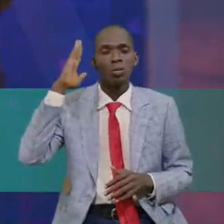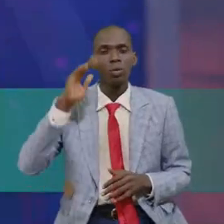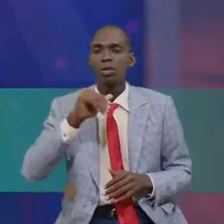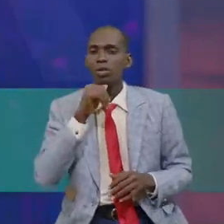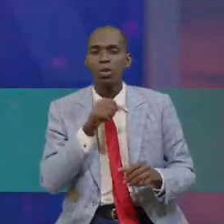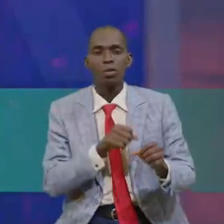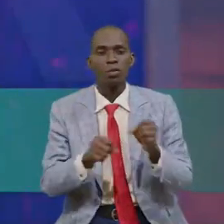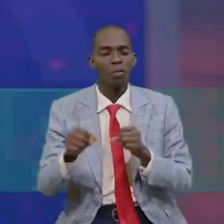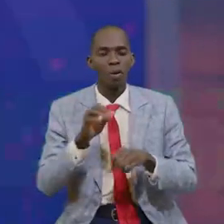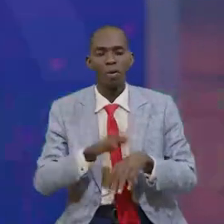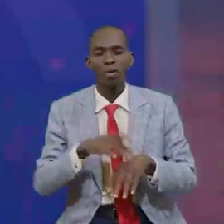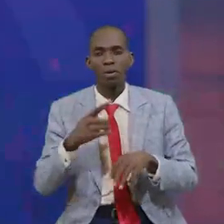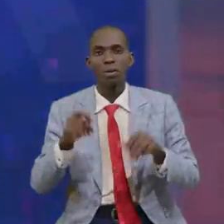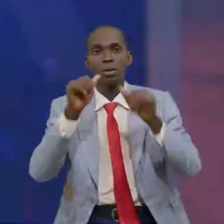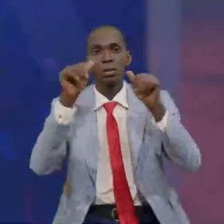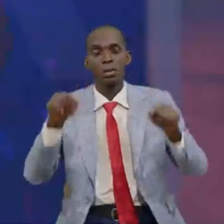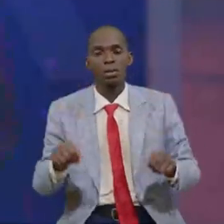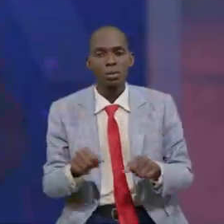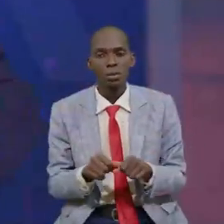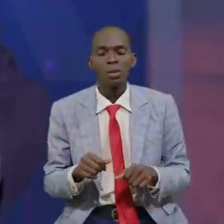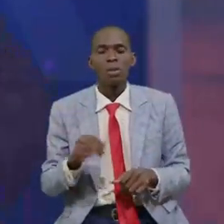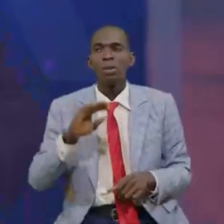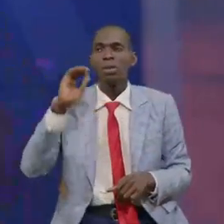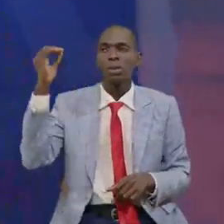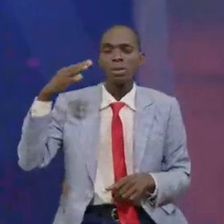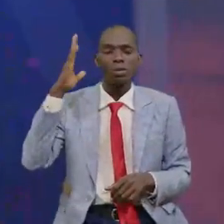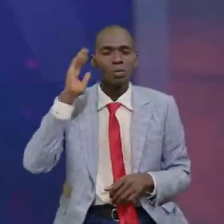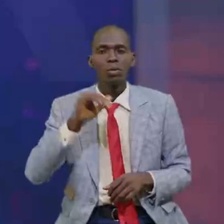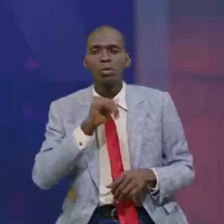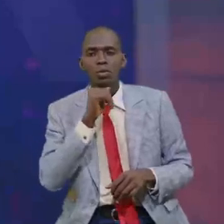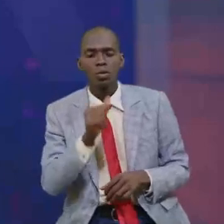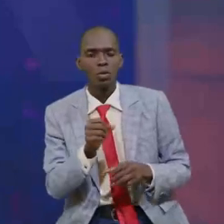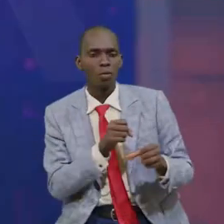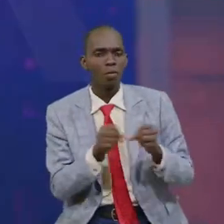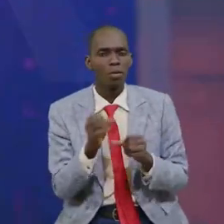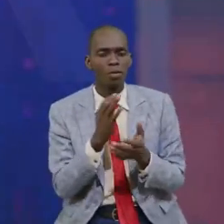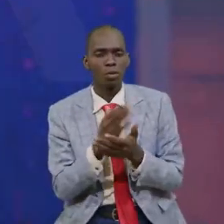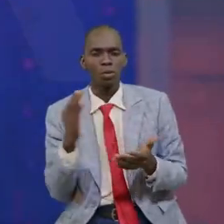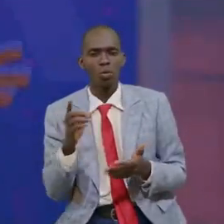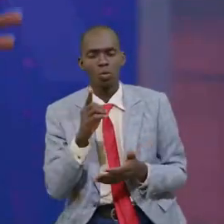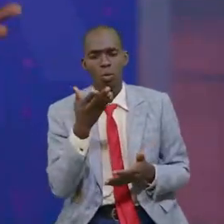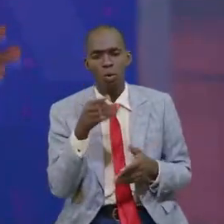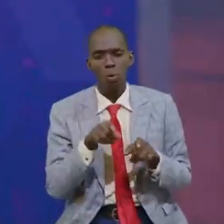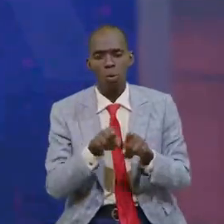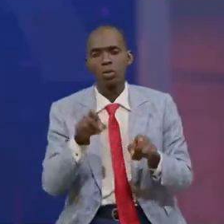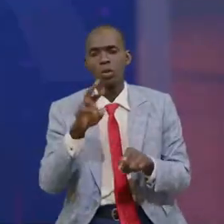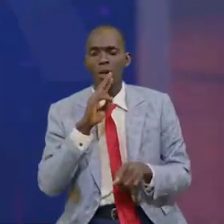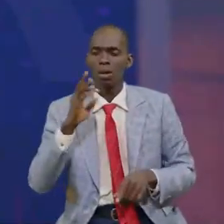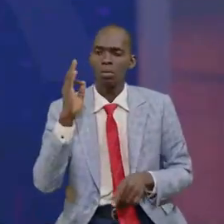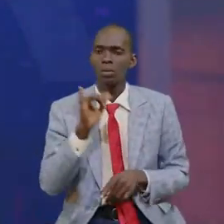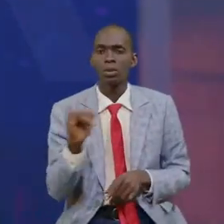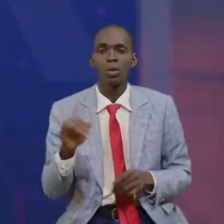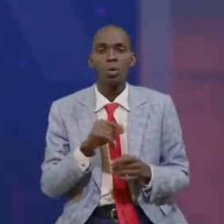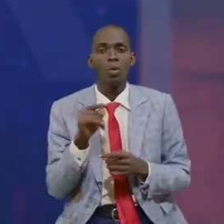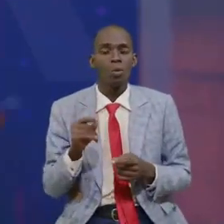battre au pupitre. La grâce ne va pas cogner quelqu'un. Là où tu prêches, quand nous sommes sauvés,